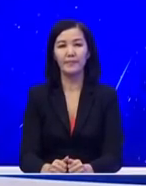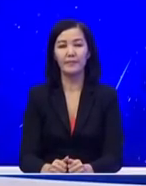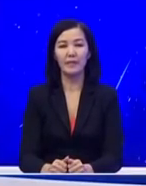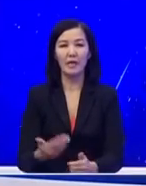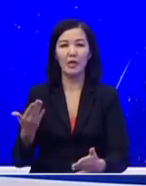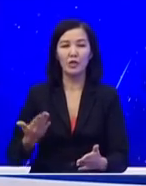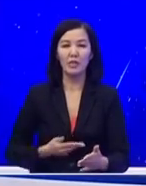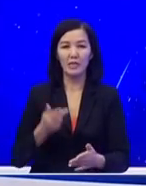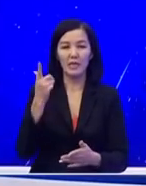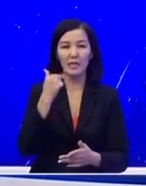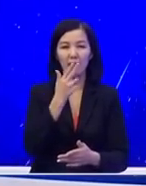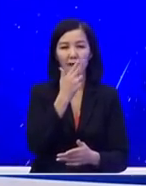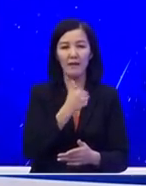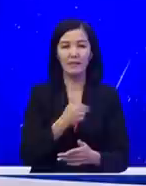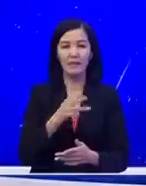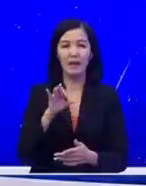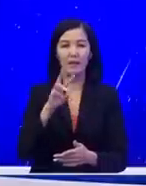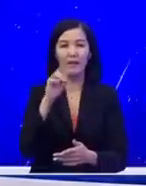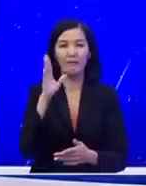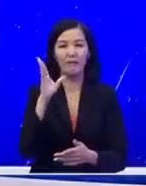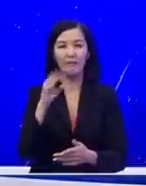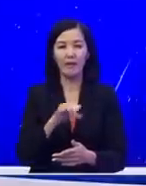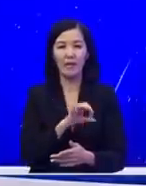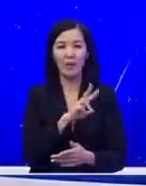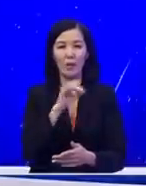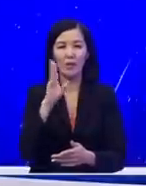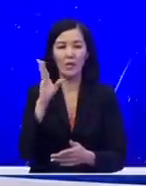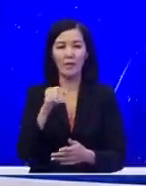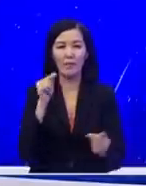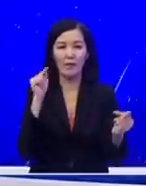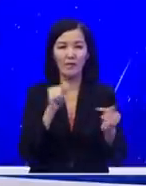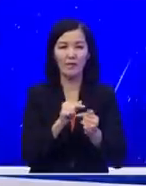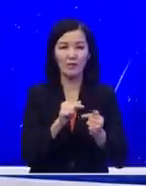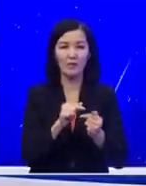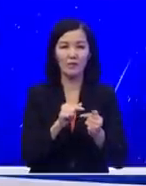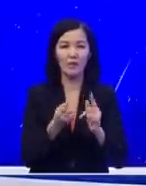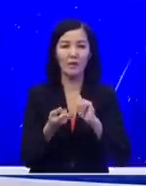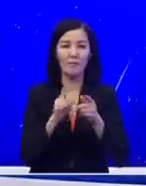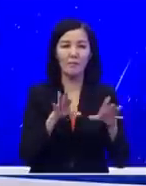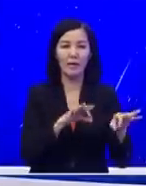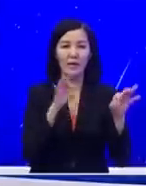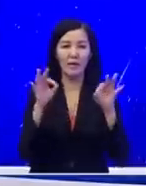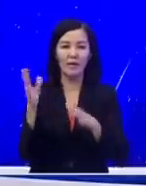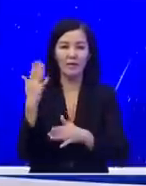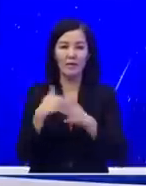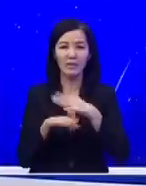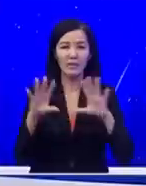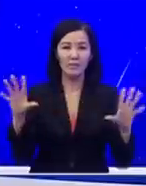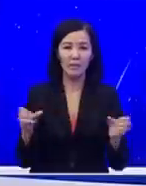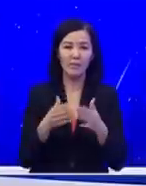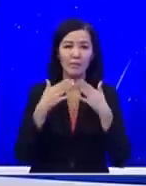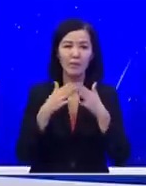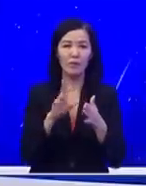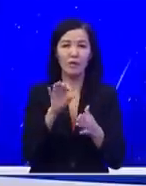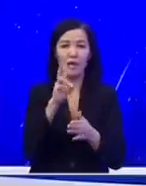Жители итальянского городка Амантеа, расположенного на юге страны, протестуют против перевода туда части мигрантов, спасенных у побережья